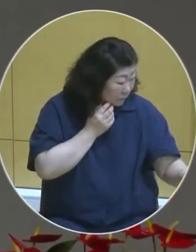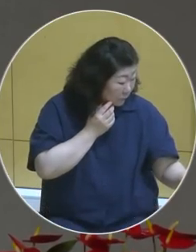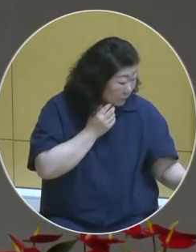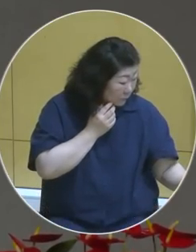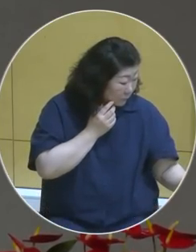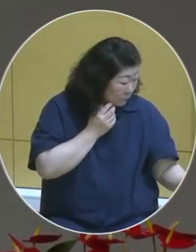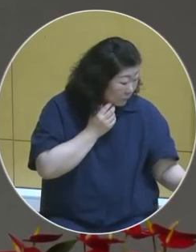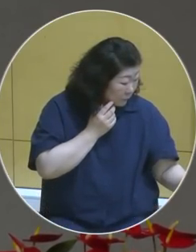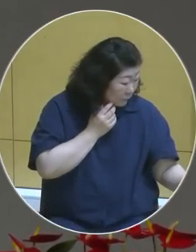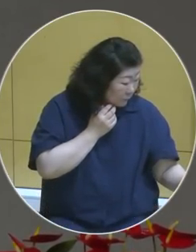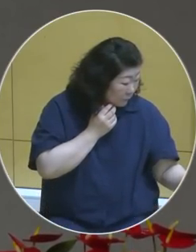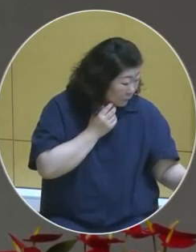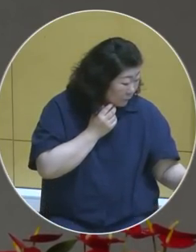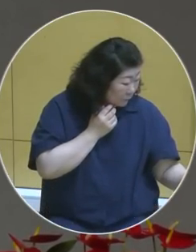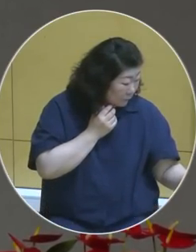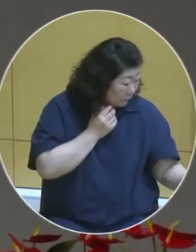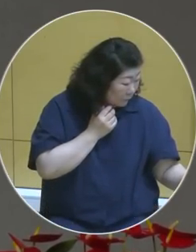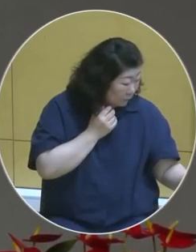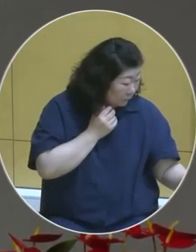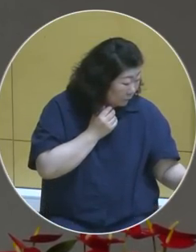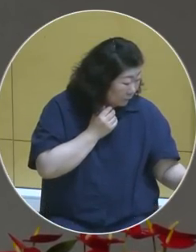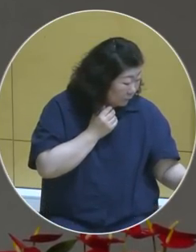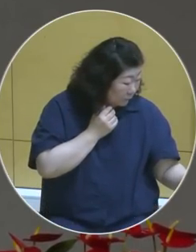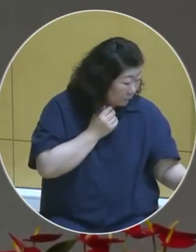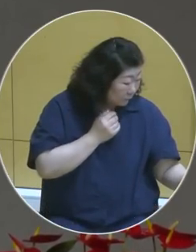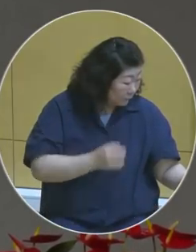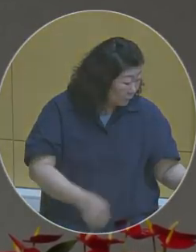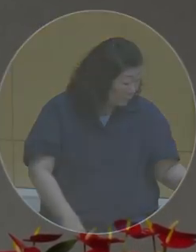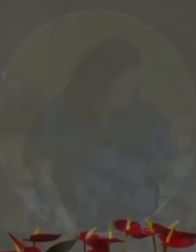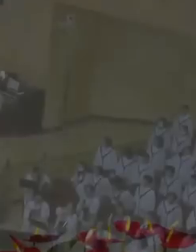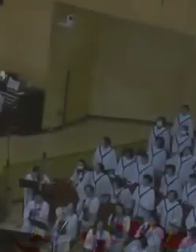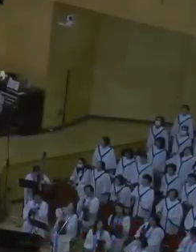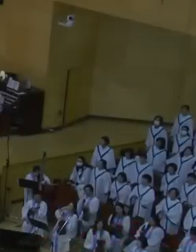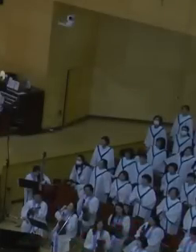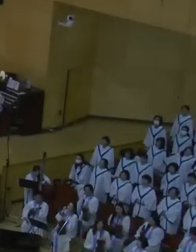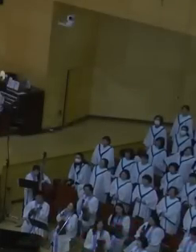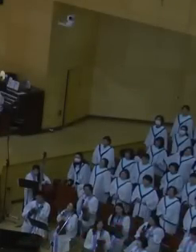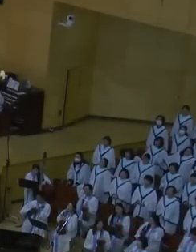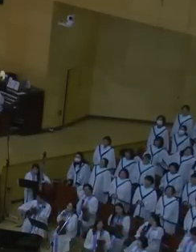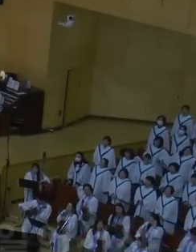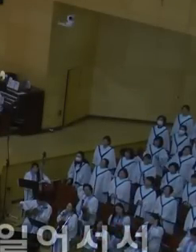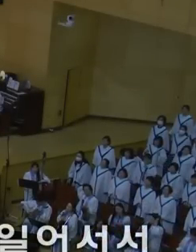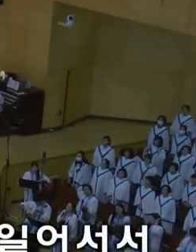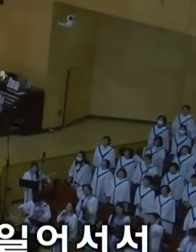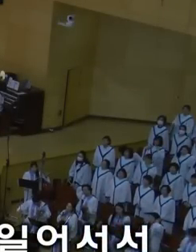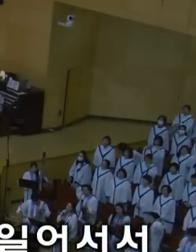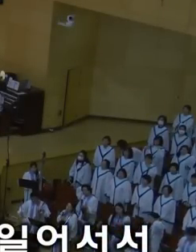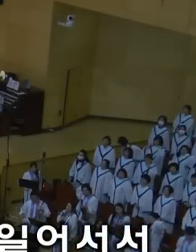일어나셔서 결단의 찬양 함께 부르시겠습니다.